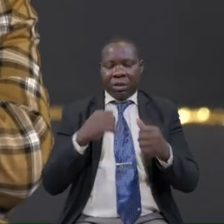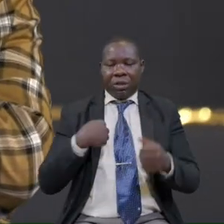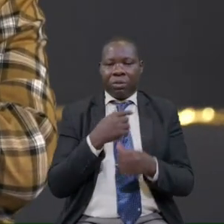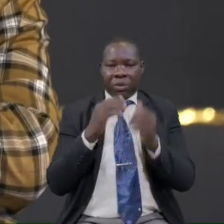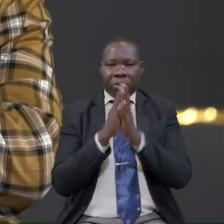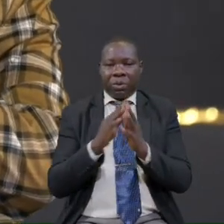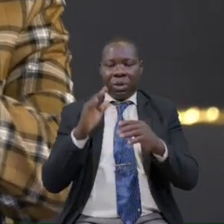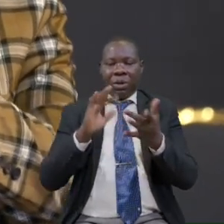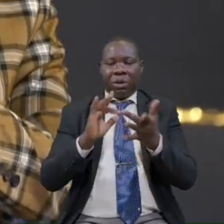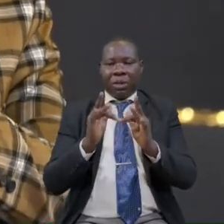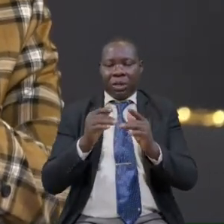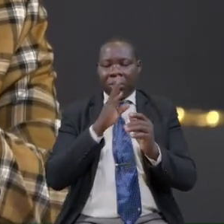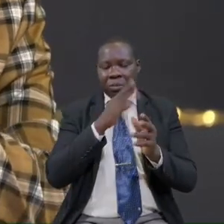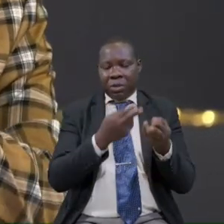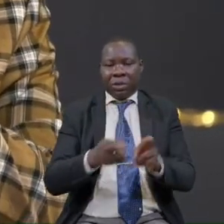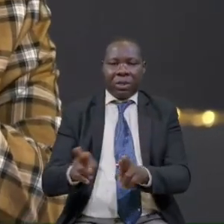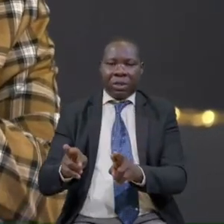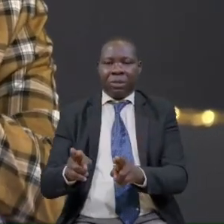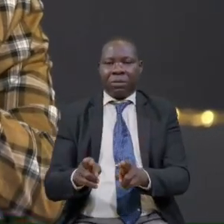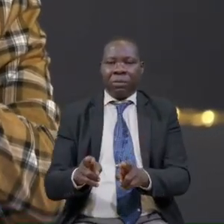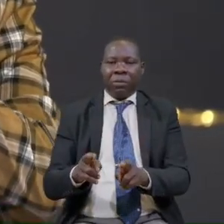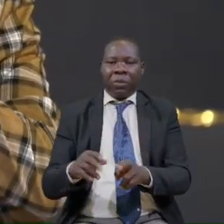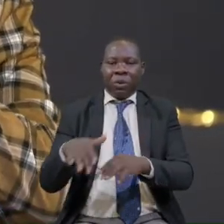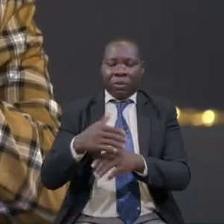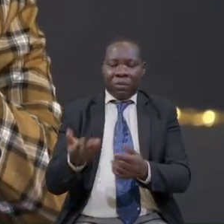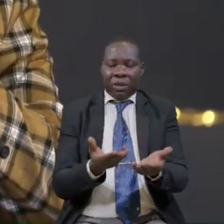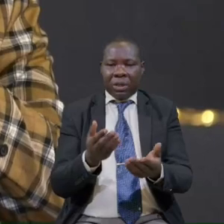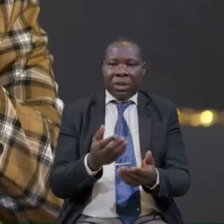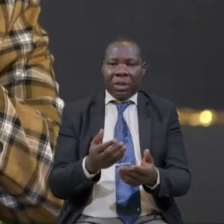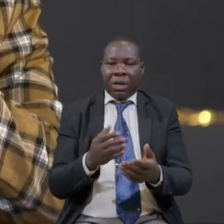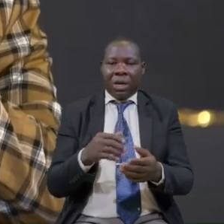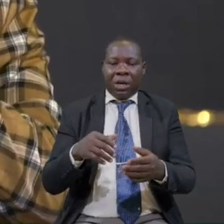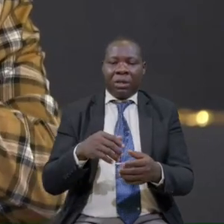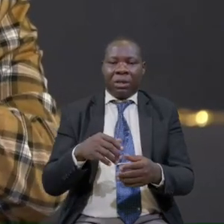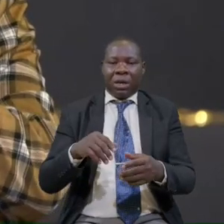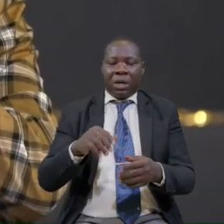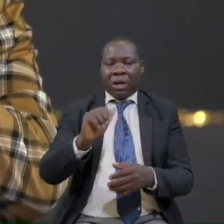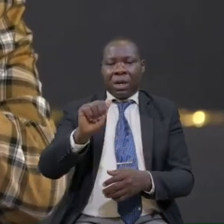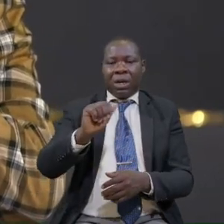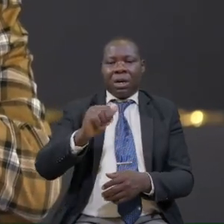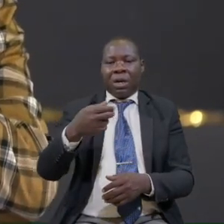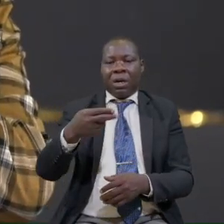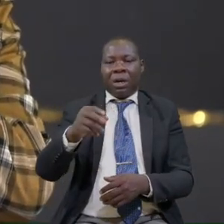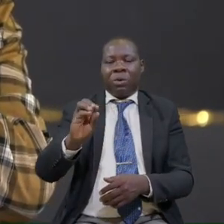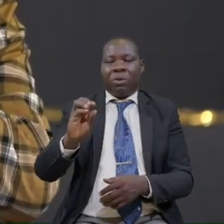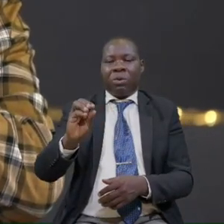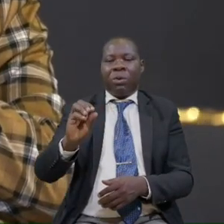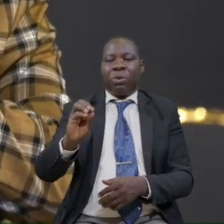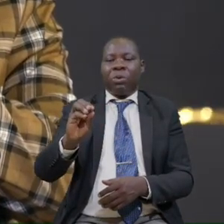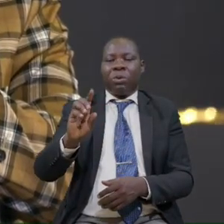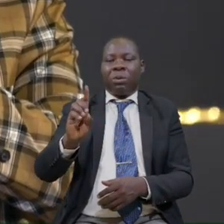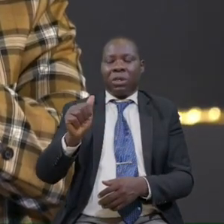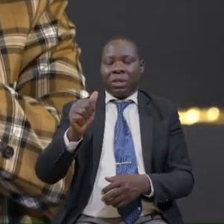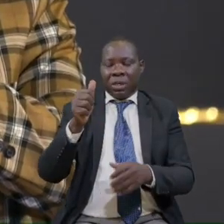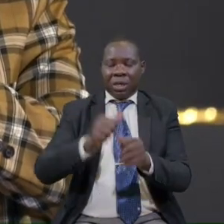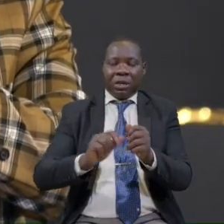partout, apprêtez-vous même en ligne, à la radio, à la télé, partout, tout le monde, les miracles.